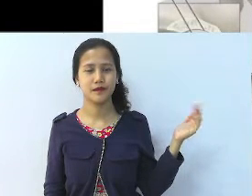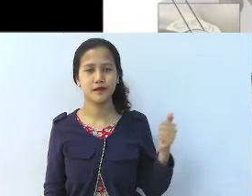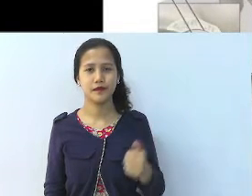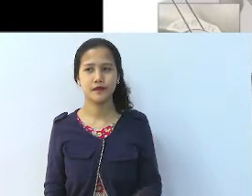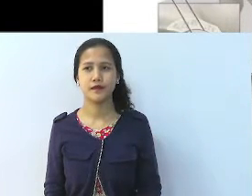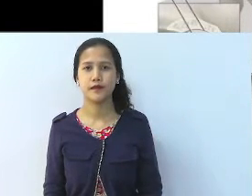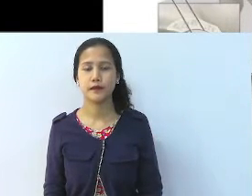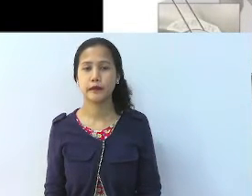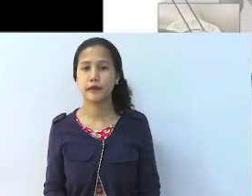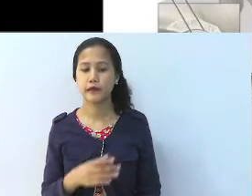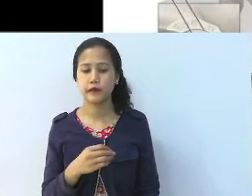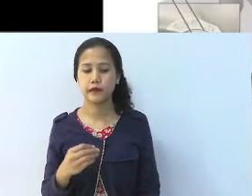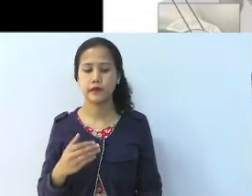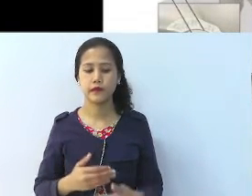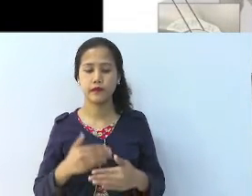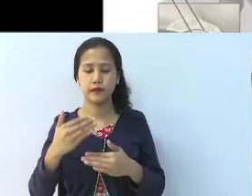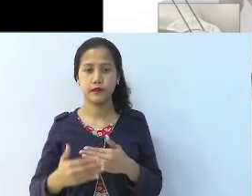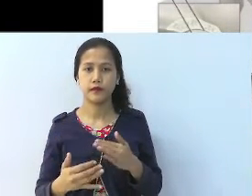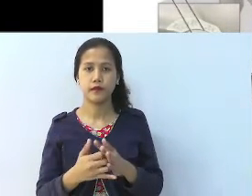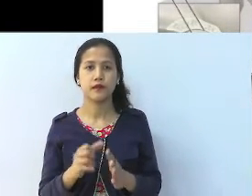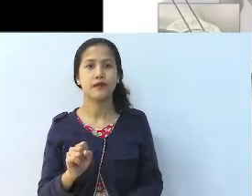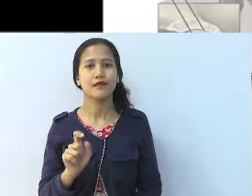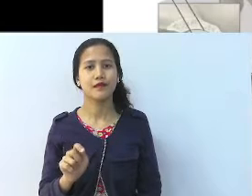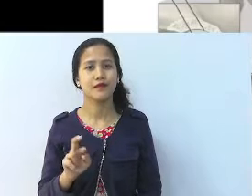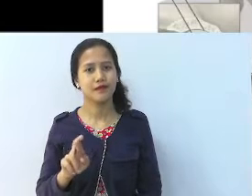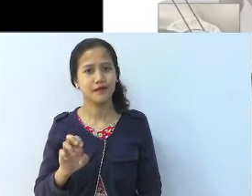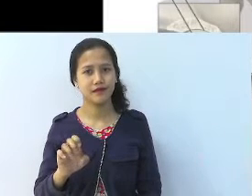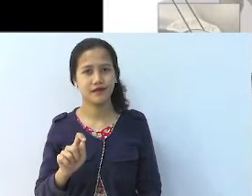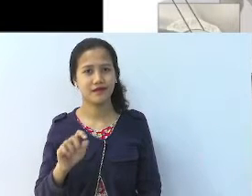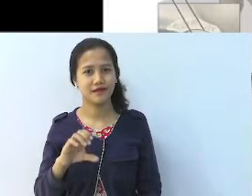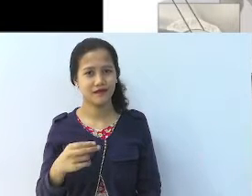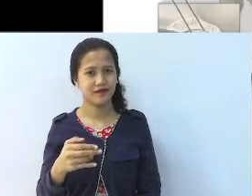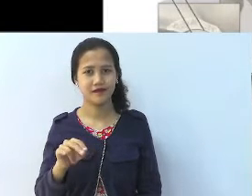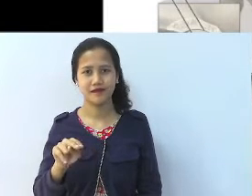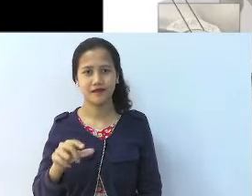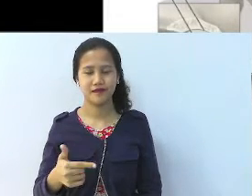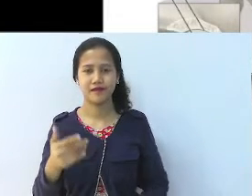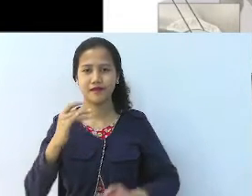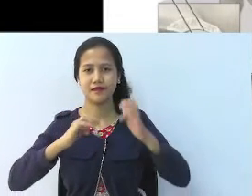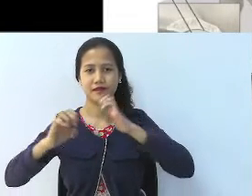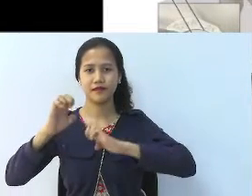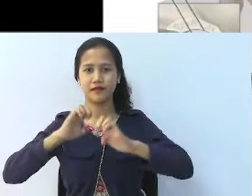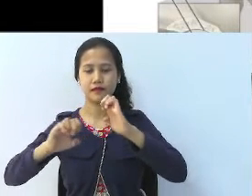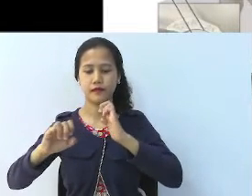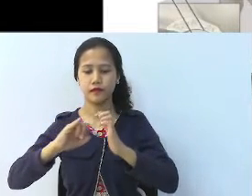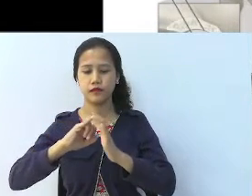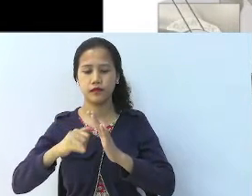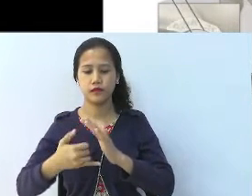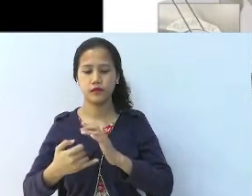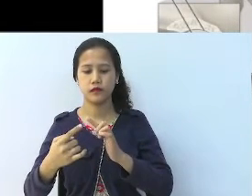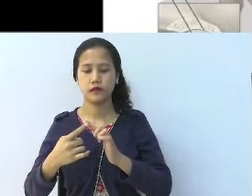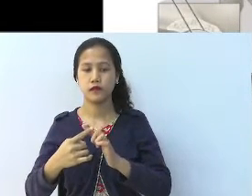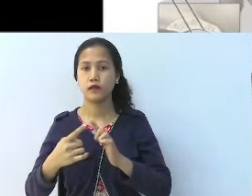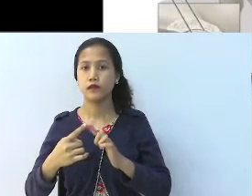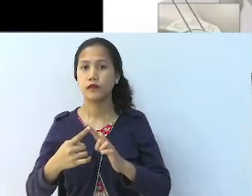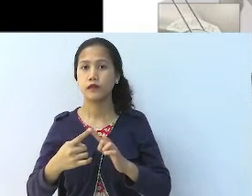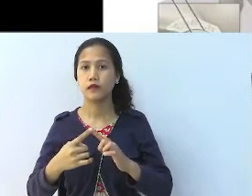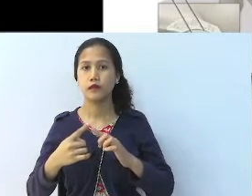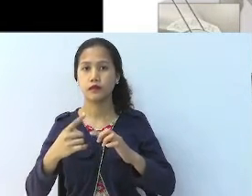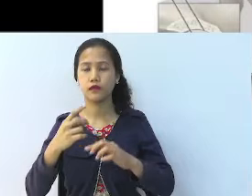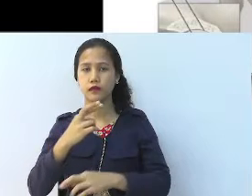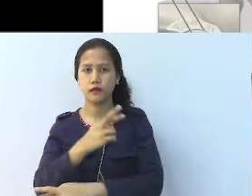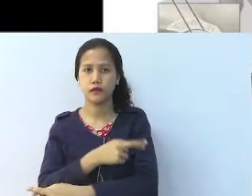yan. Yan. Gawin nyo po 6 na beses. Yan. Yan po yung rocabados